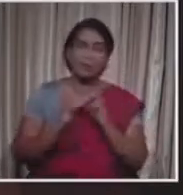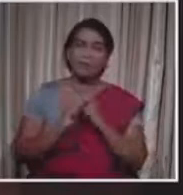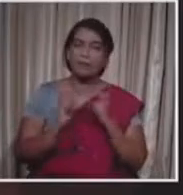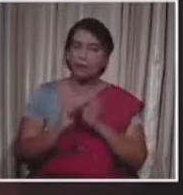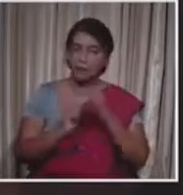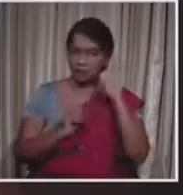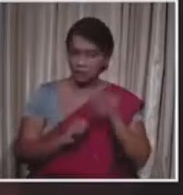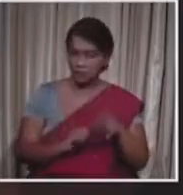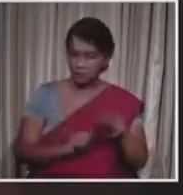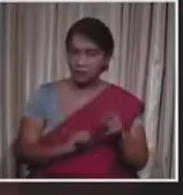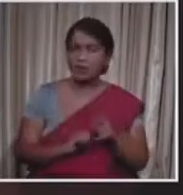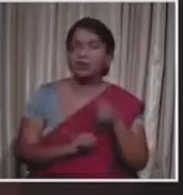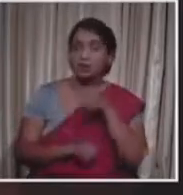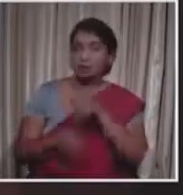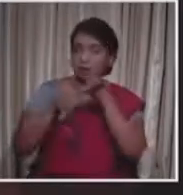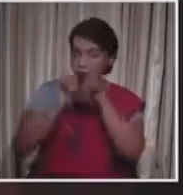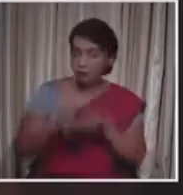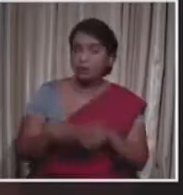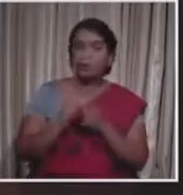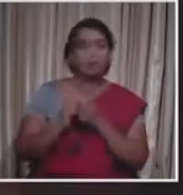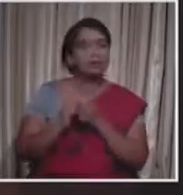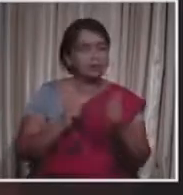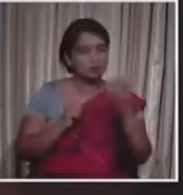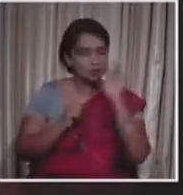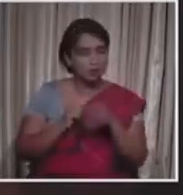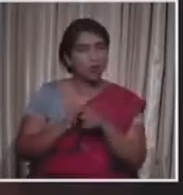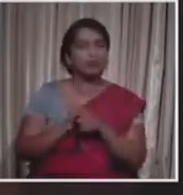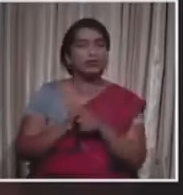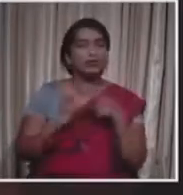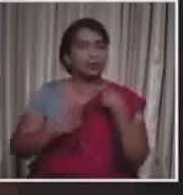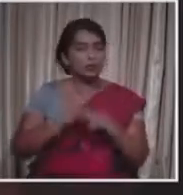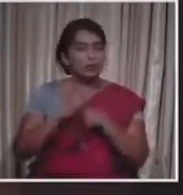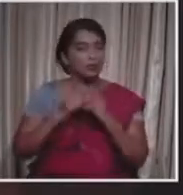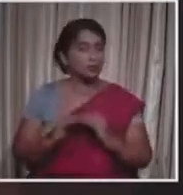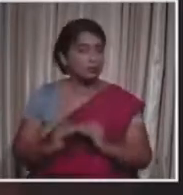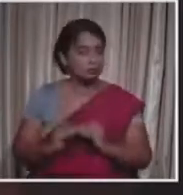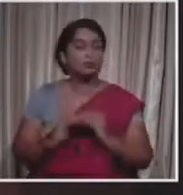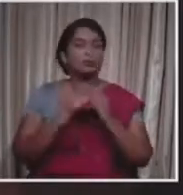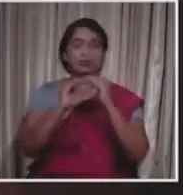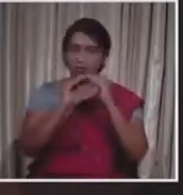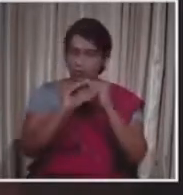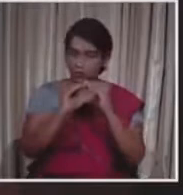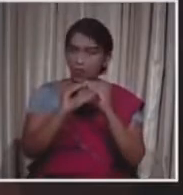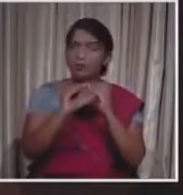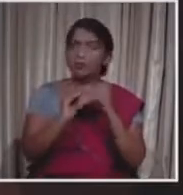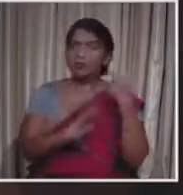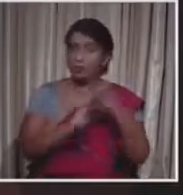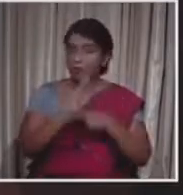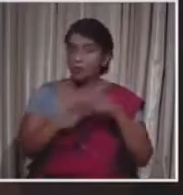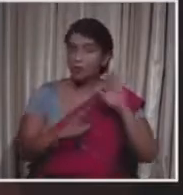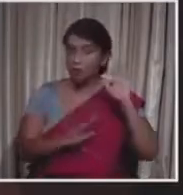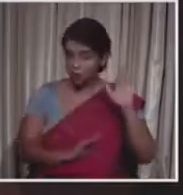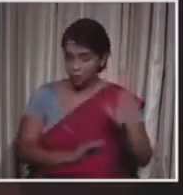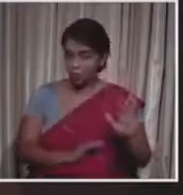වෙලා තිබෙන්නේ. ඉතින් මෙවන් තත්ත්වයක් තුල රට ගොඩ ගන්න රට වෙනුවෙන්